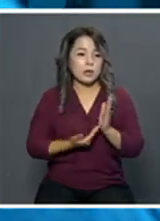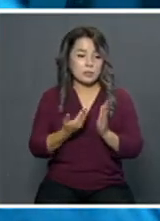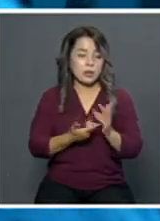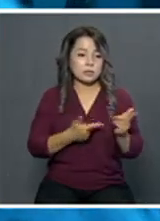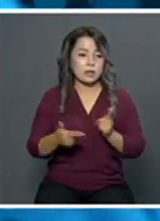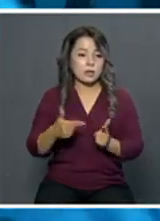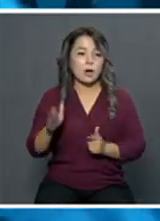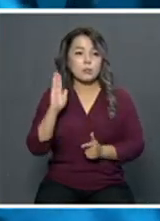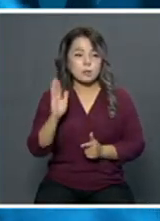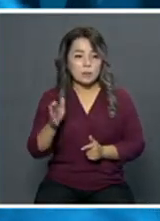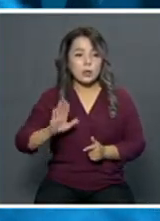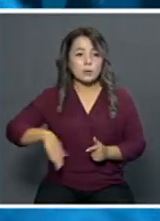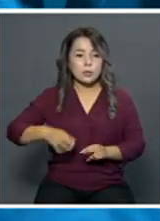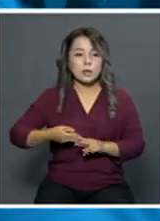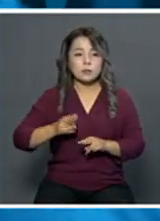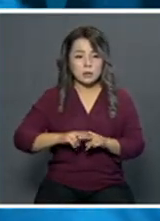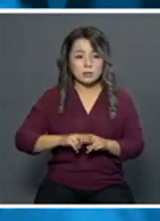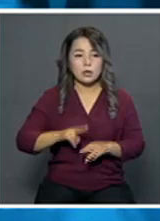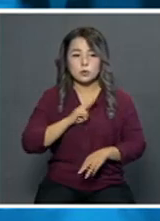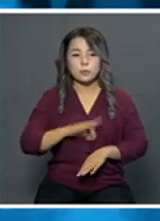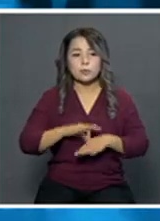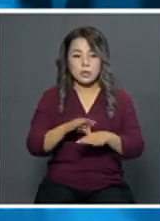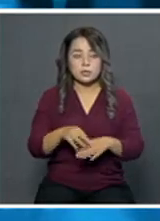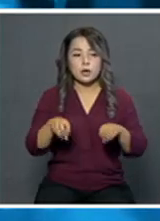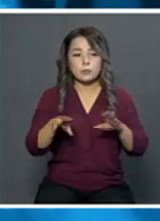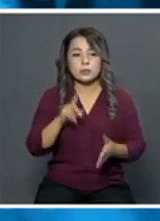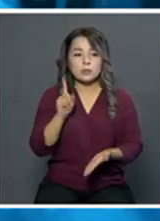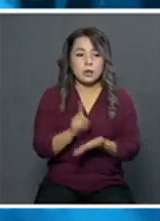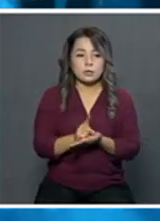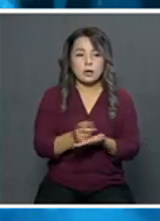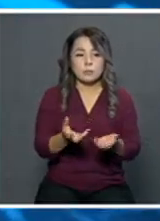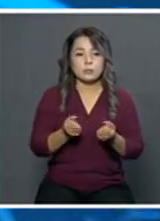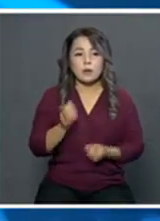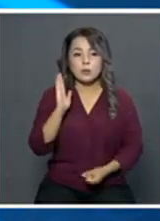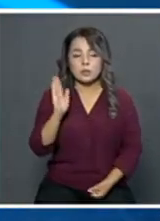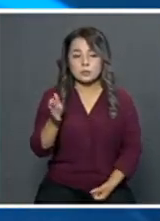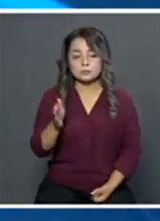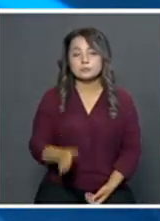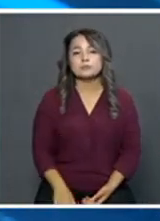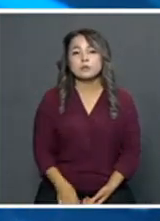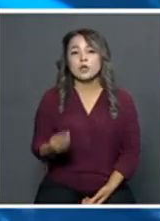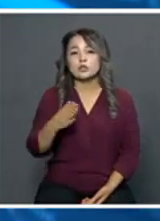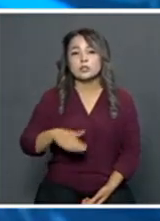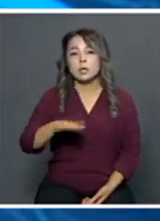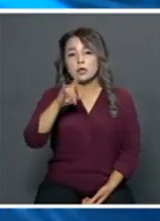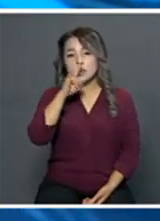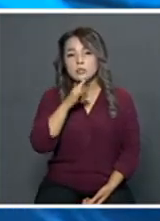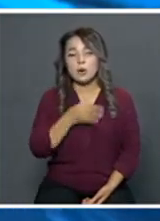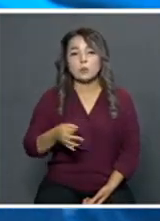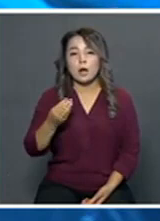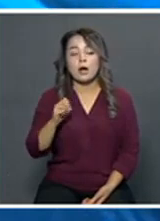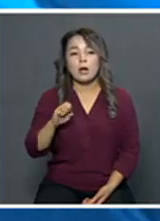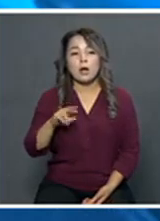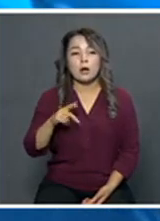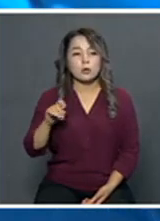болады. Сонан соң іс бойынша тиісті шешім қабылданады. Шығыс Қазақстанның Аягөз ауданында